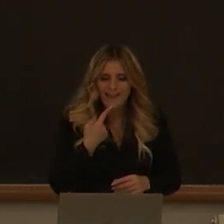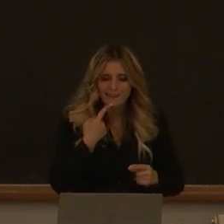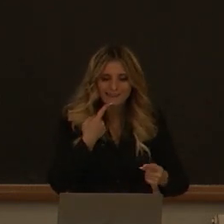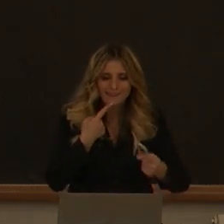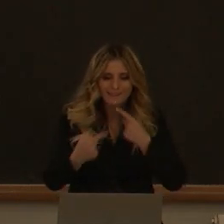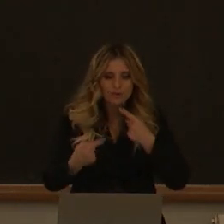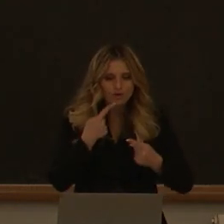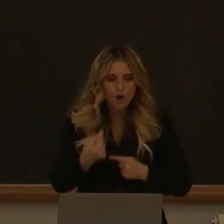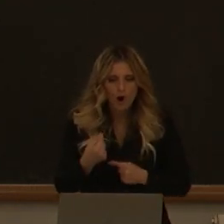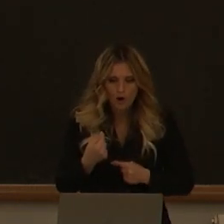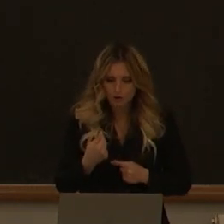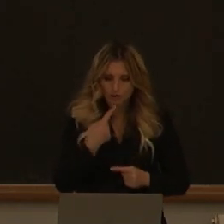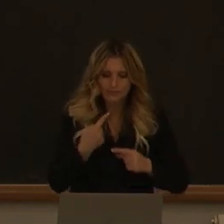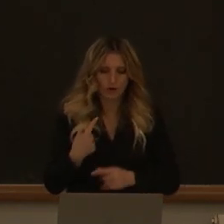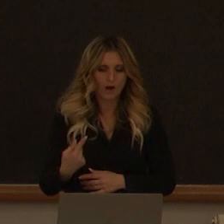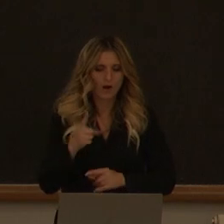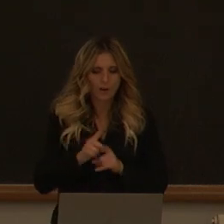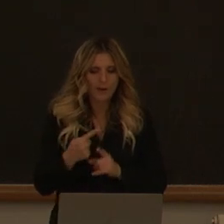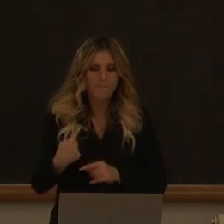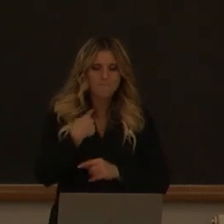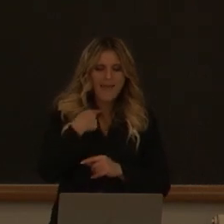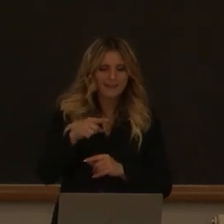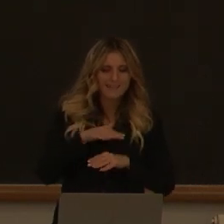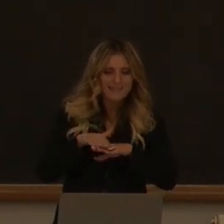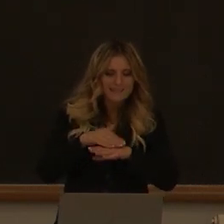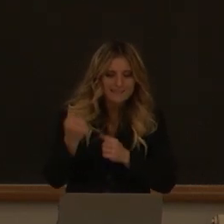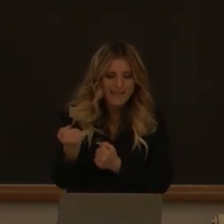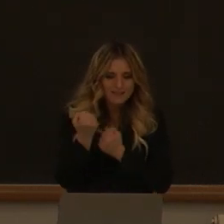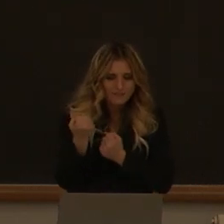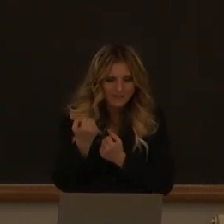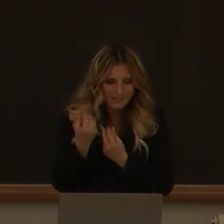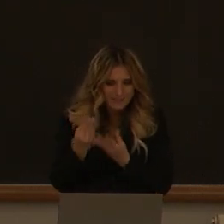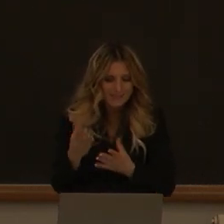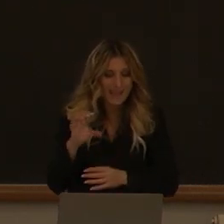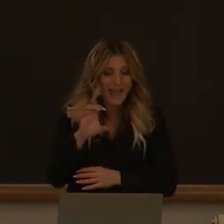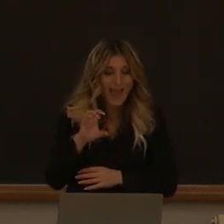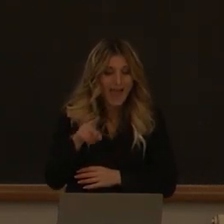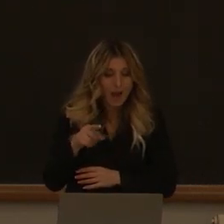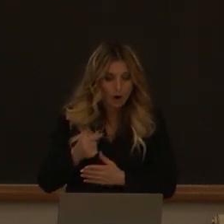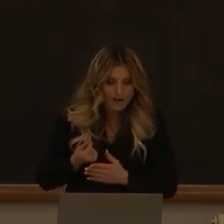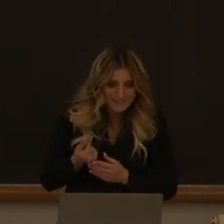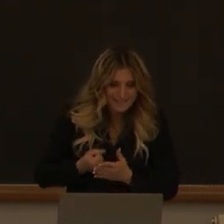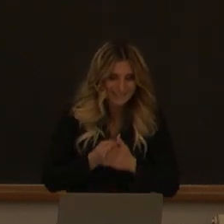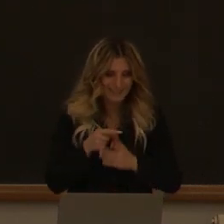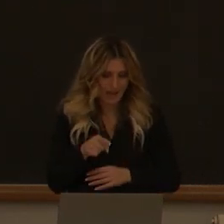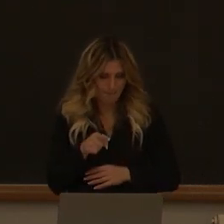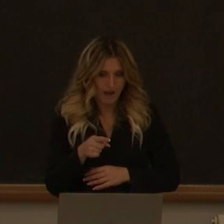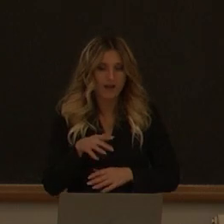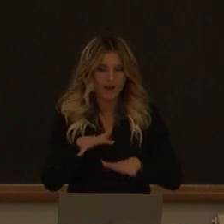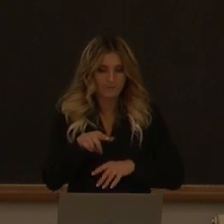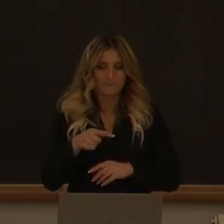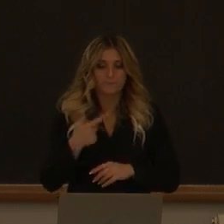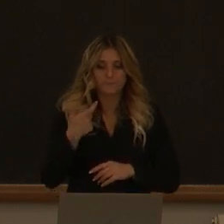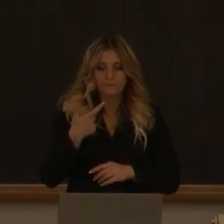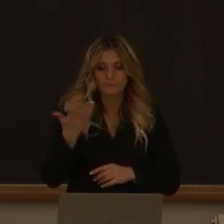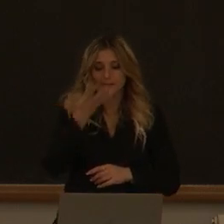della perdita di quelli che sono i servizi ecosistemici, quindi servizi ecosistemici che rientrano nel